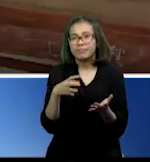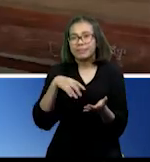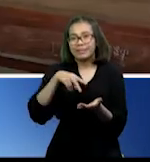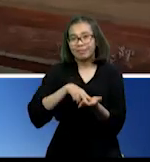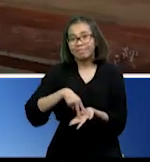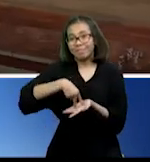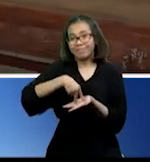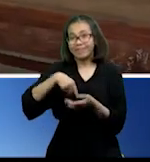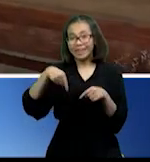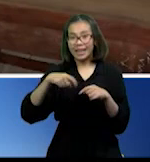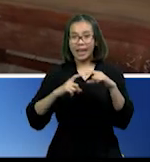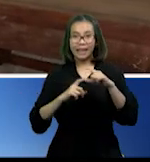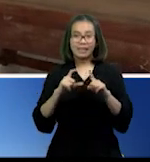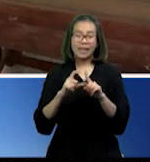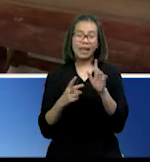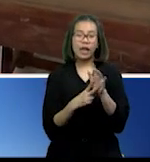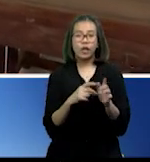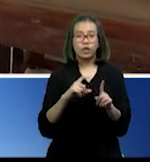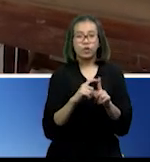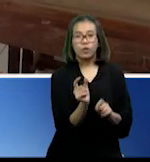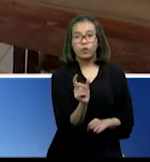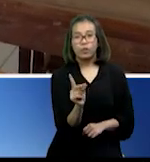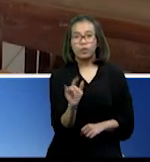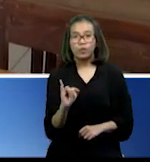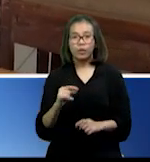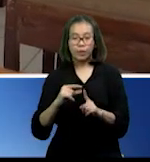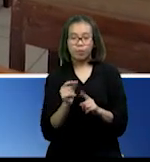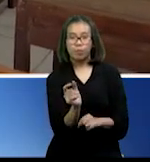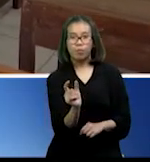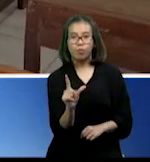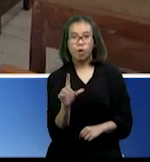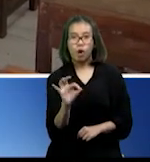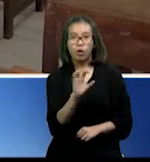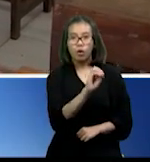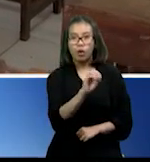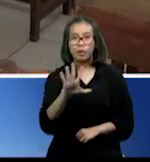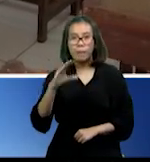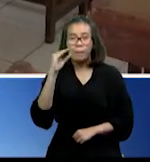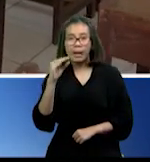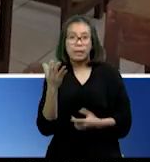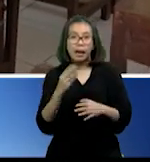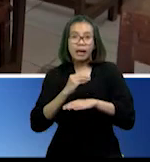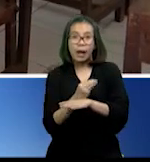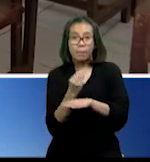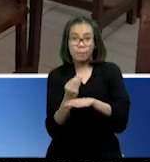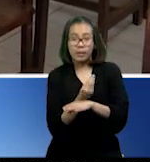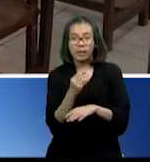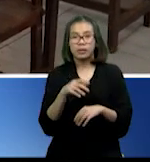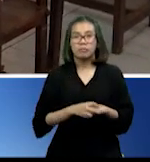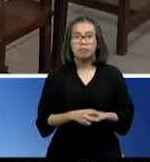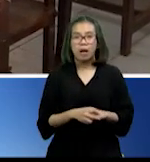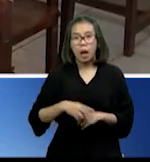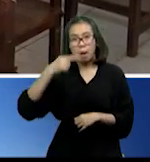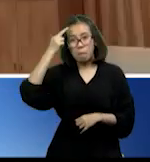ini yakni di SDN Duri Pulo 05 Pagi Kecamatan kbrn Jakarta dari informasi yang saya peroleh dari kepala sekolah ini